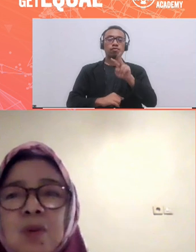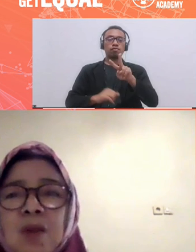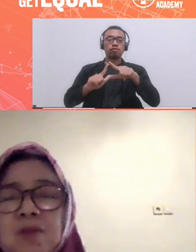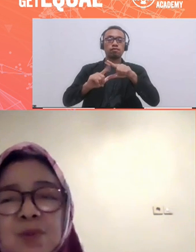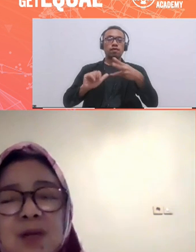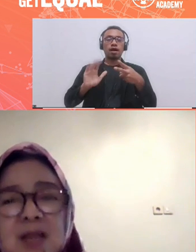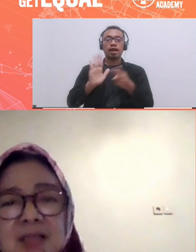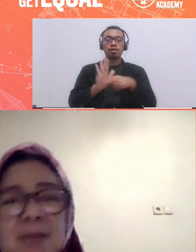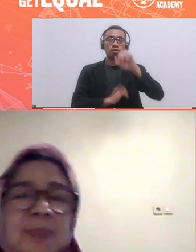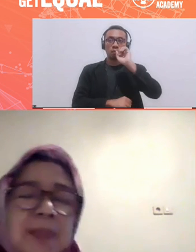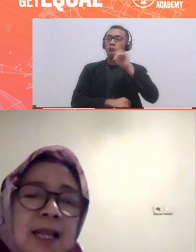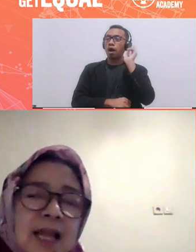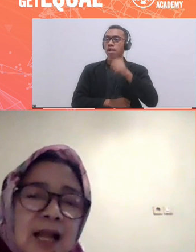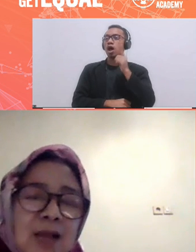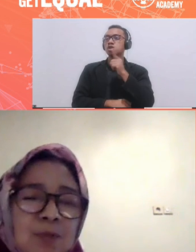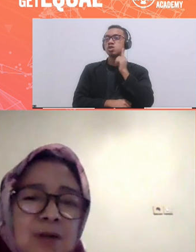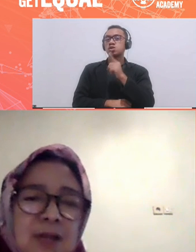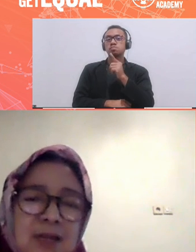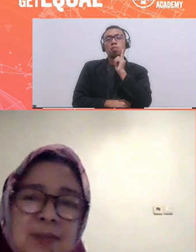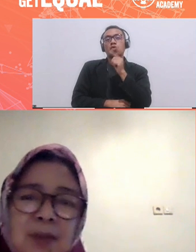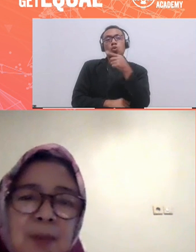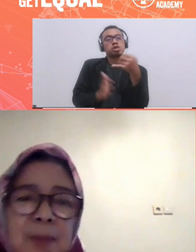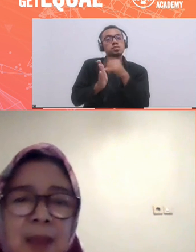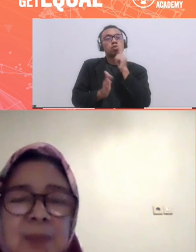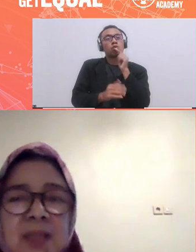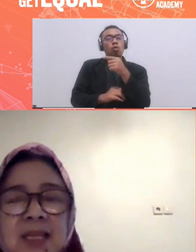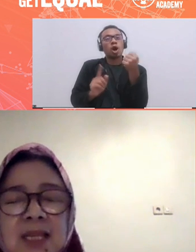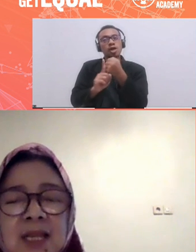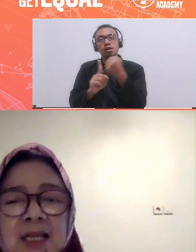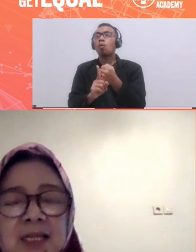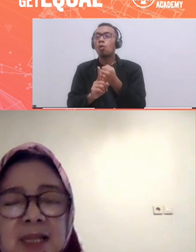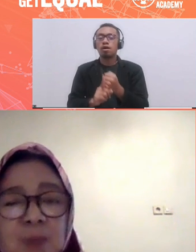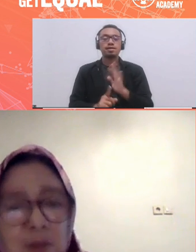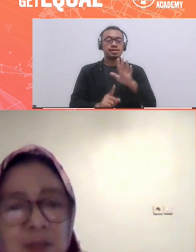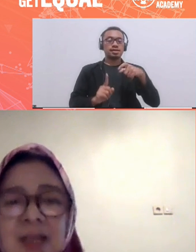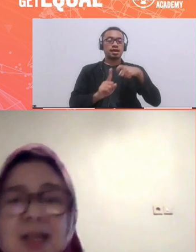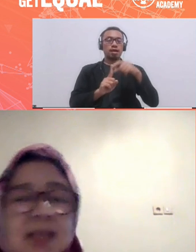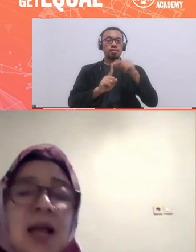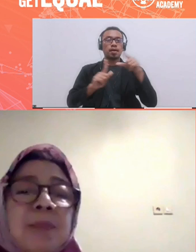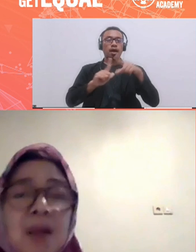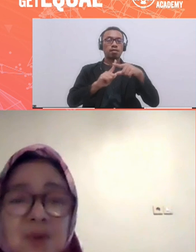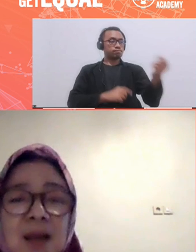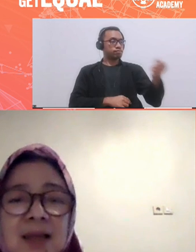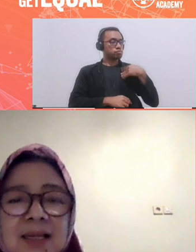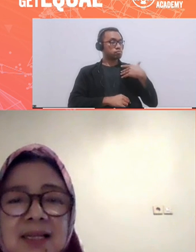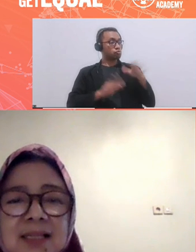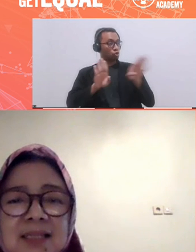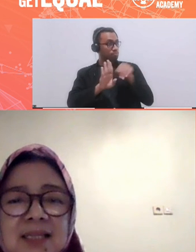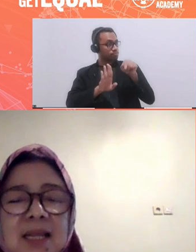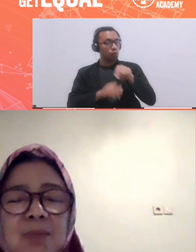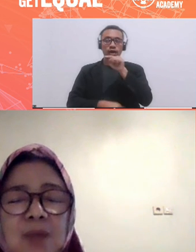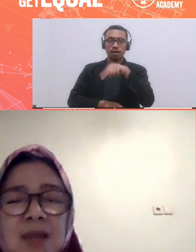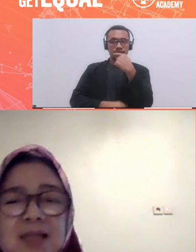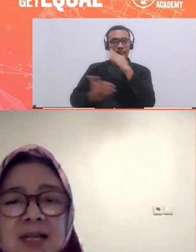konten pornografi, itu kekerasan. Nah, kalau dari Kementerian KPPA minta diblokir, kita akan melakukan.